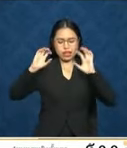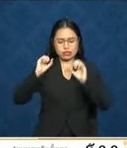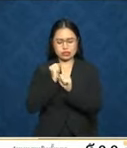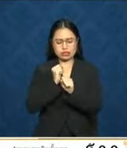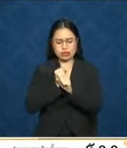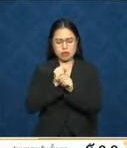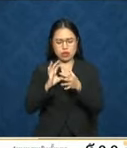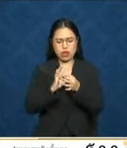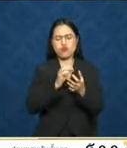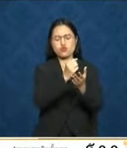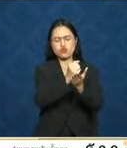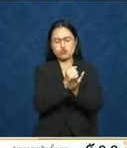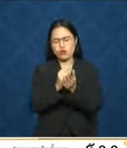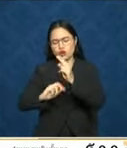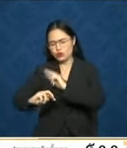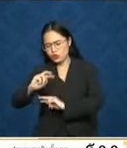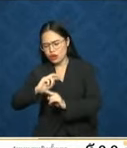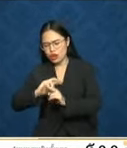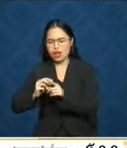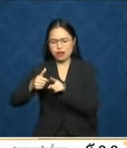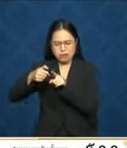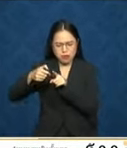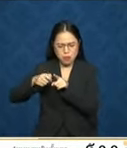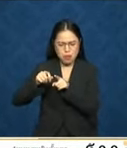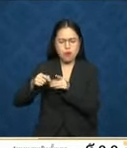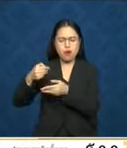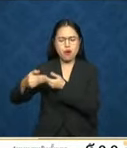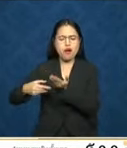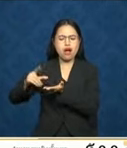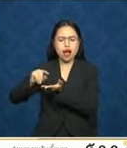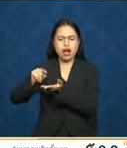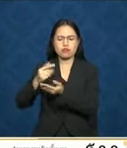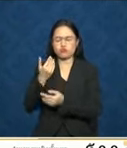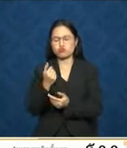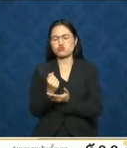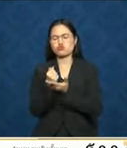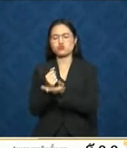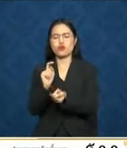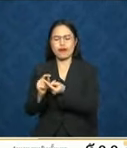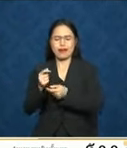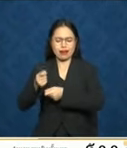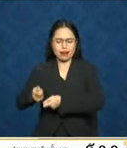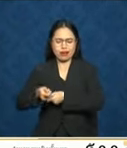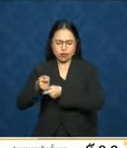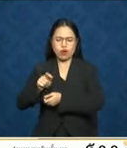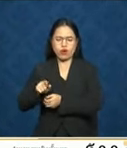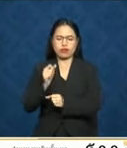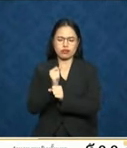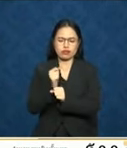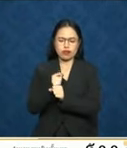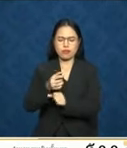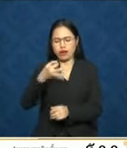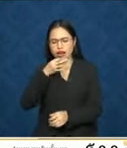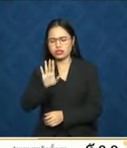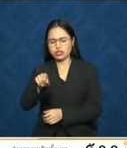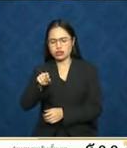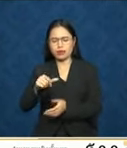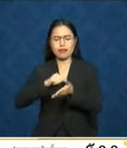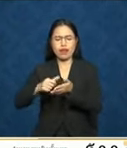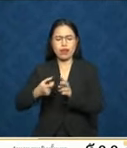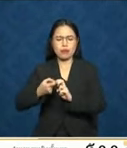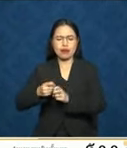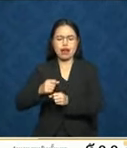ต่อๆไปให้เป็นธรรมเพื่อให้เกษตรกรได้มีกำลังใจในการปลูกและจะยังขจัดปัญหาความยากจนของพี่น้องเกษ